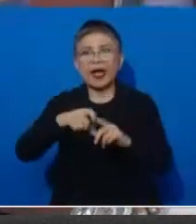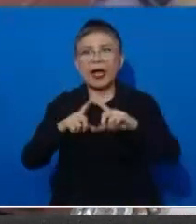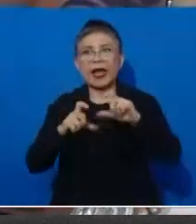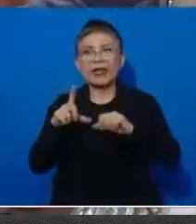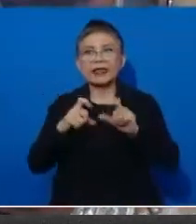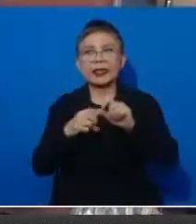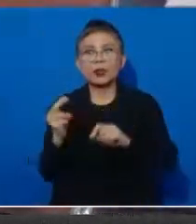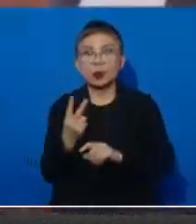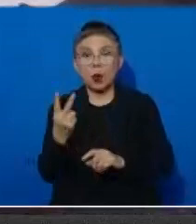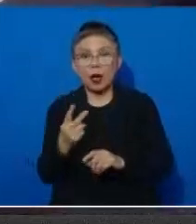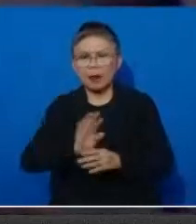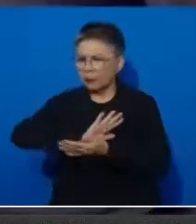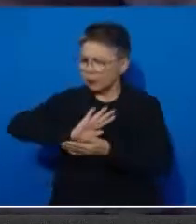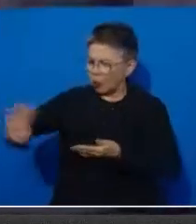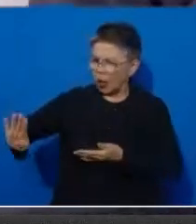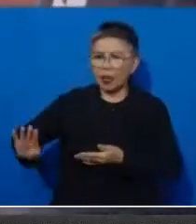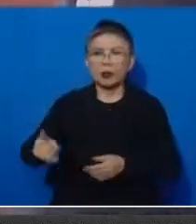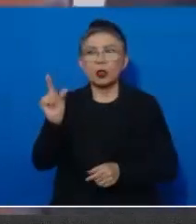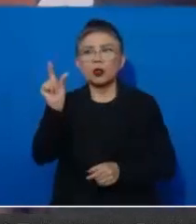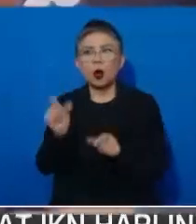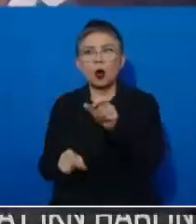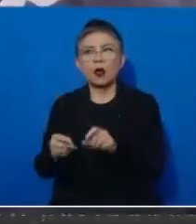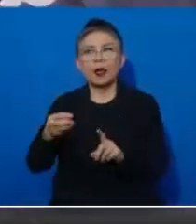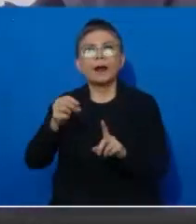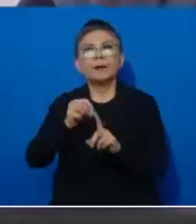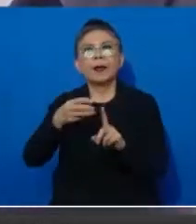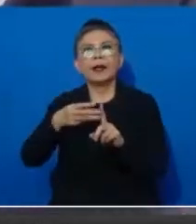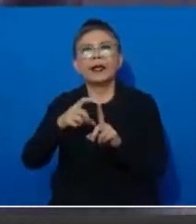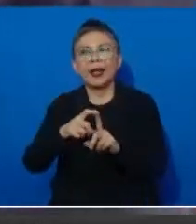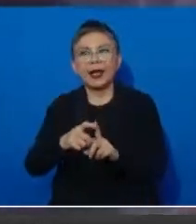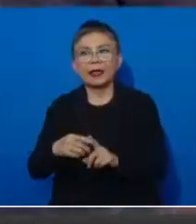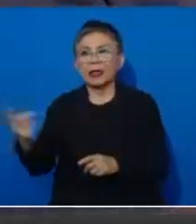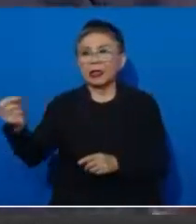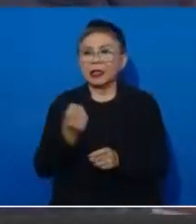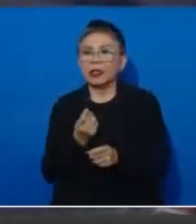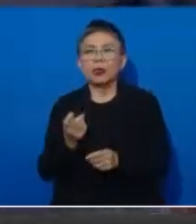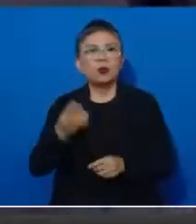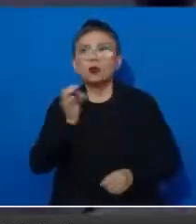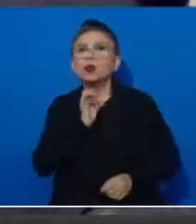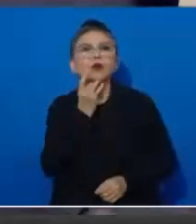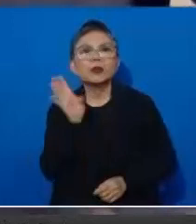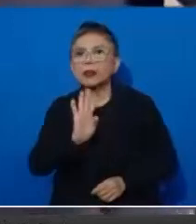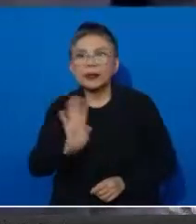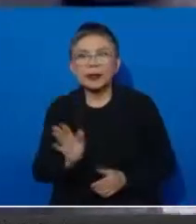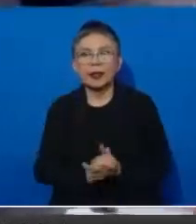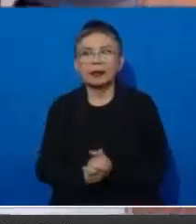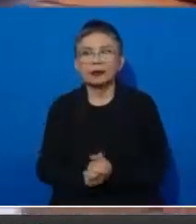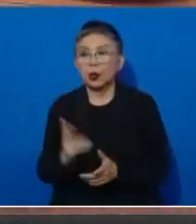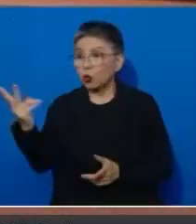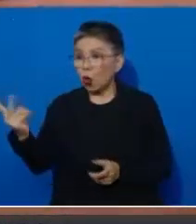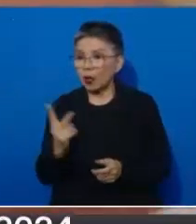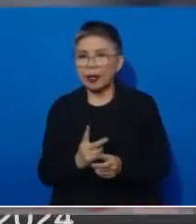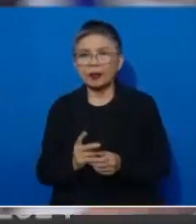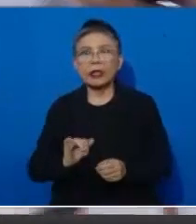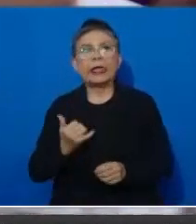Kalese 2 menolak keras kehadiran dua anggota Badan Pemusyawaratan Desa yang tidak diundang. Keributan muncul saat kedua oknum tersebut